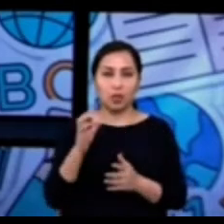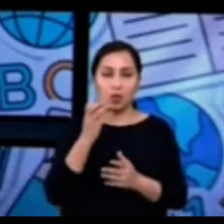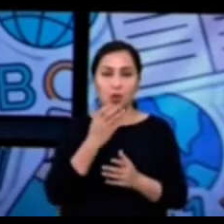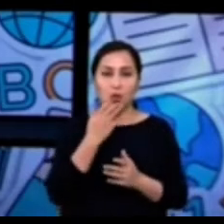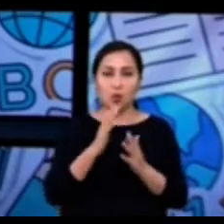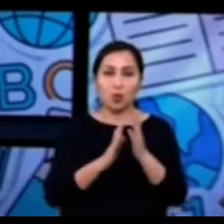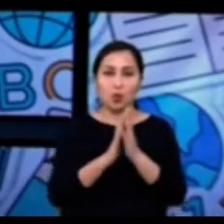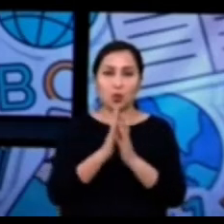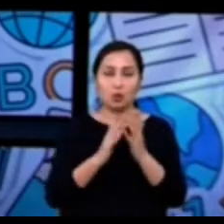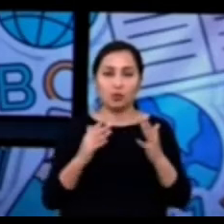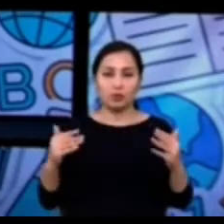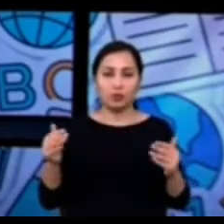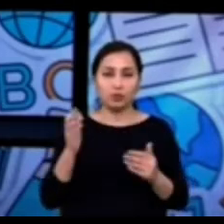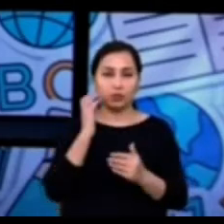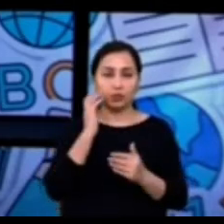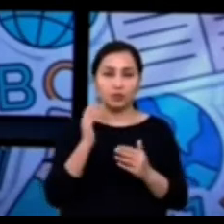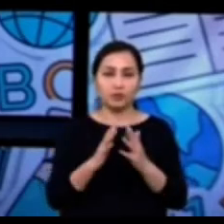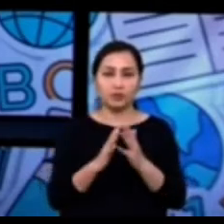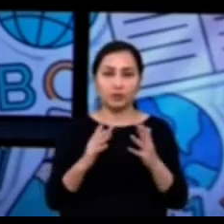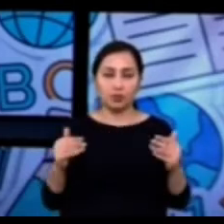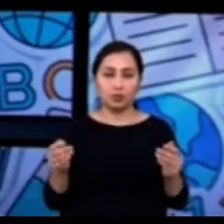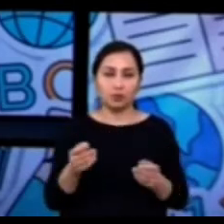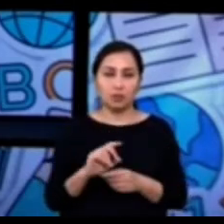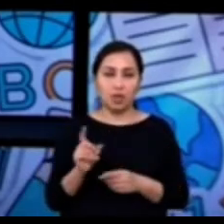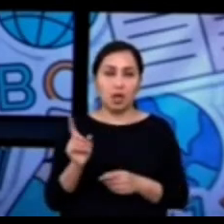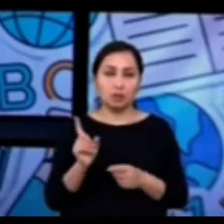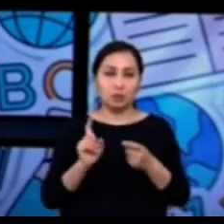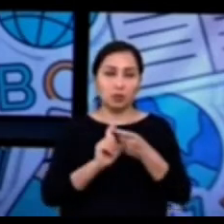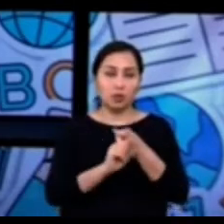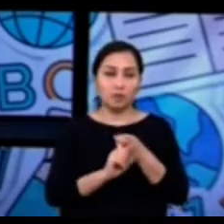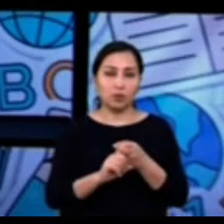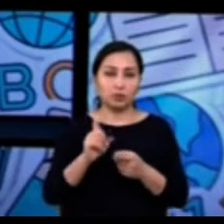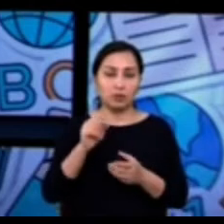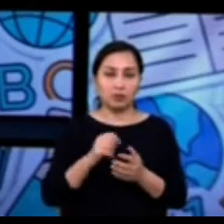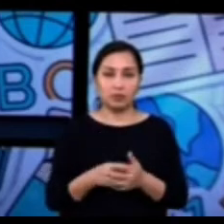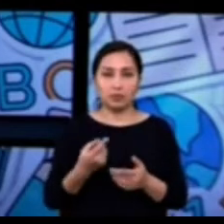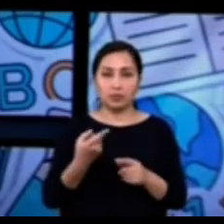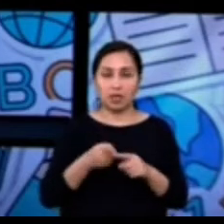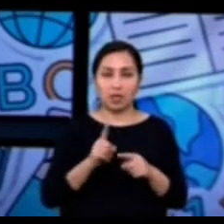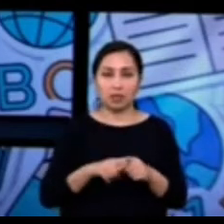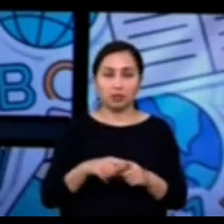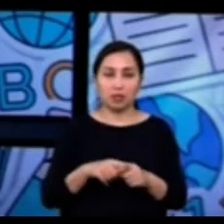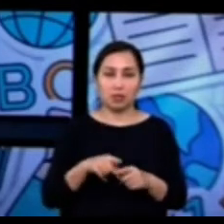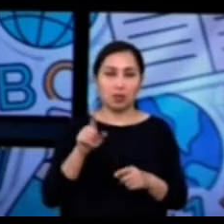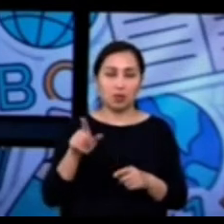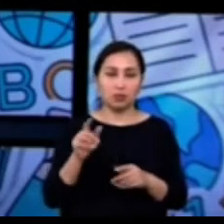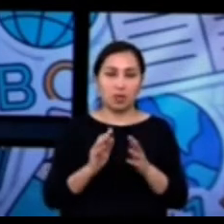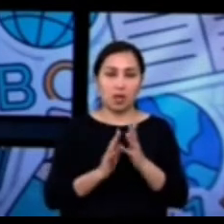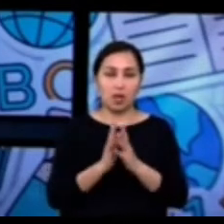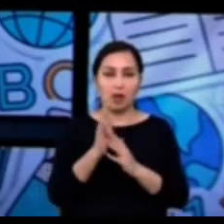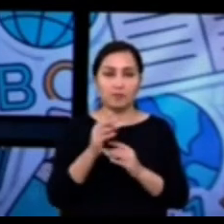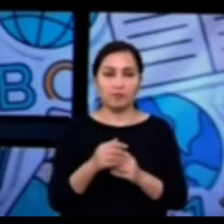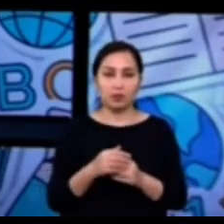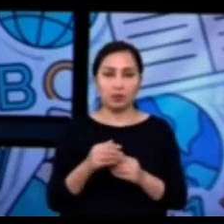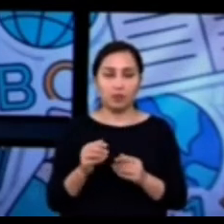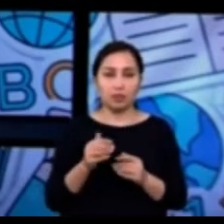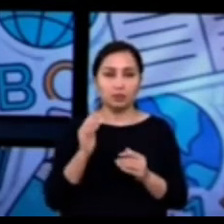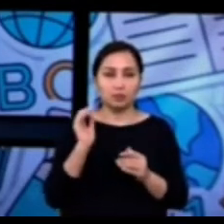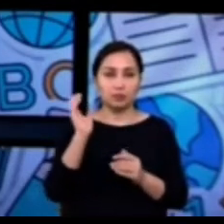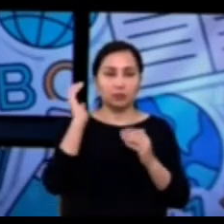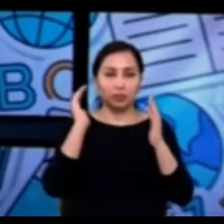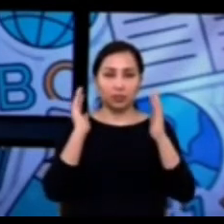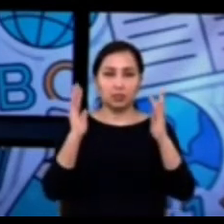фрукты? От кого это все зависит? Правильно, от овощеводов и